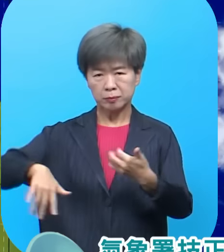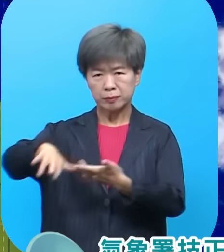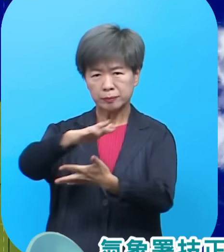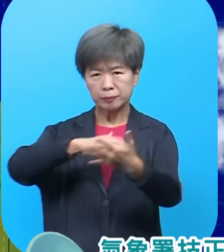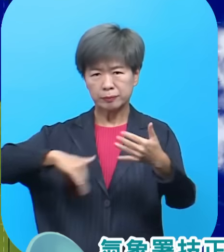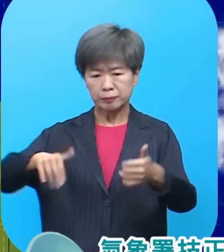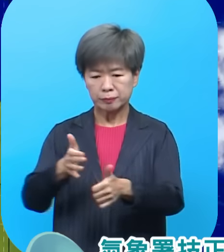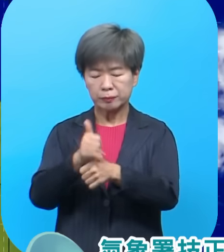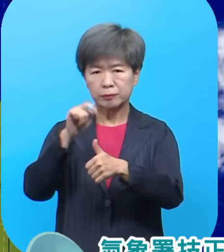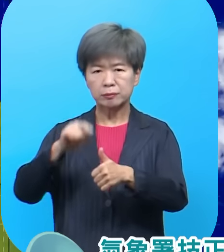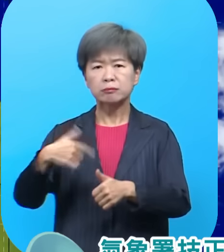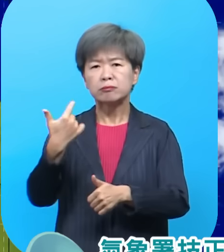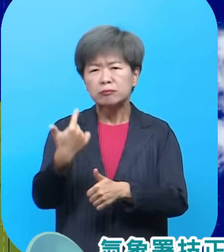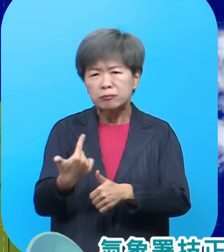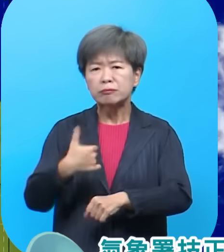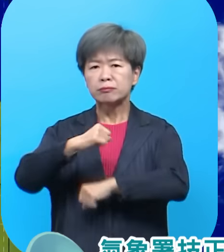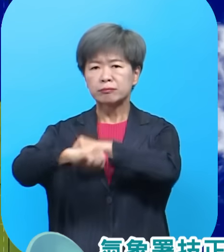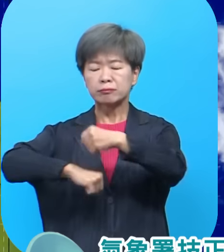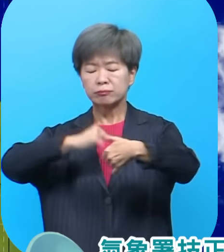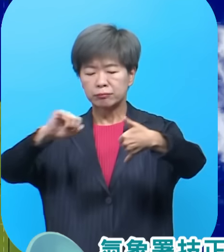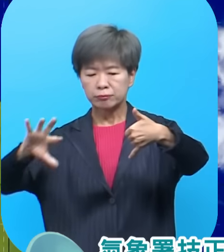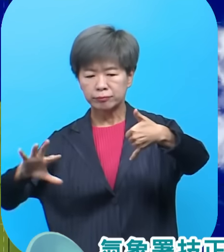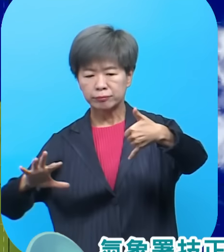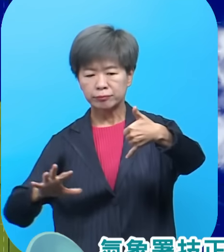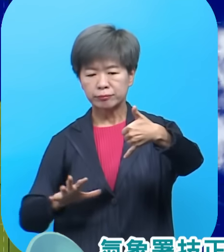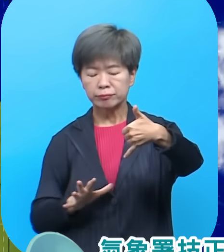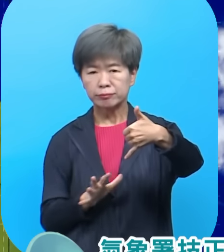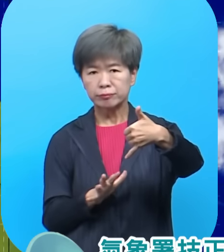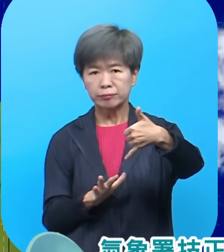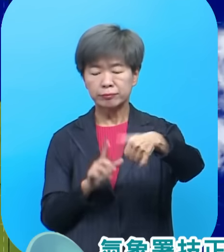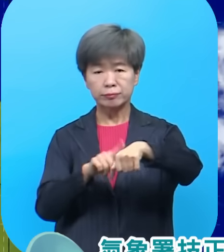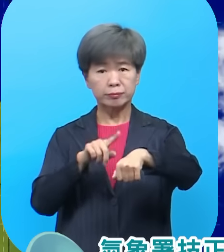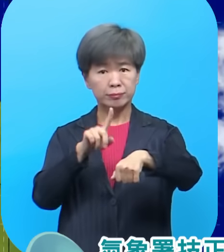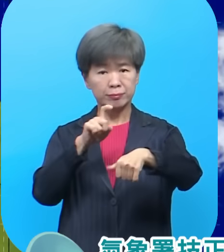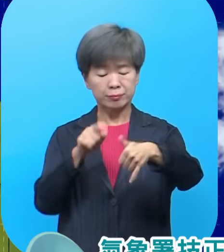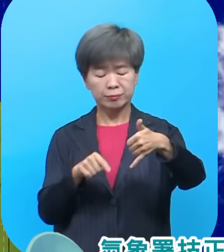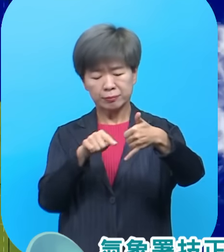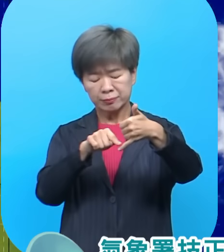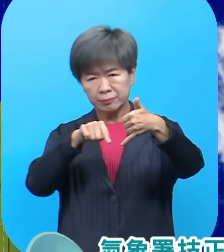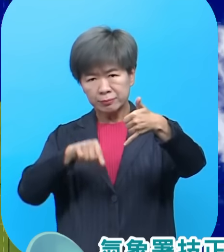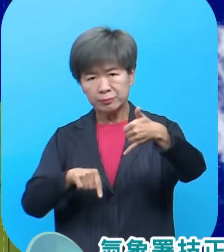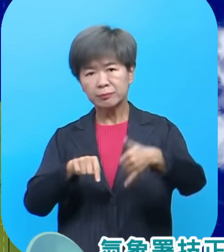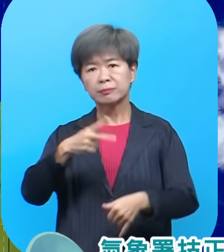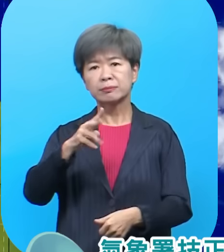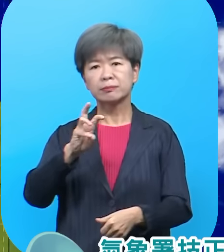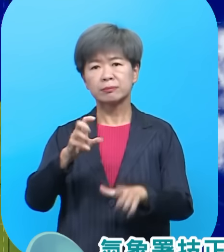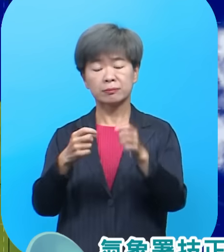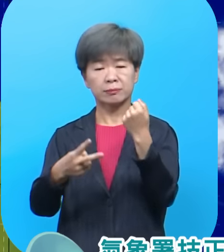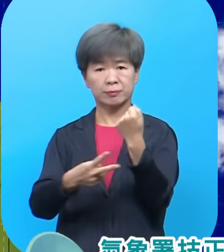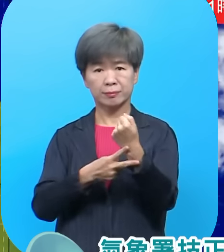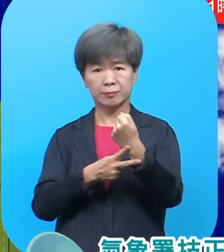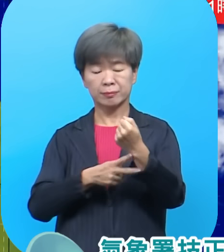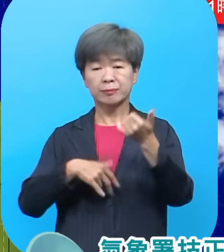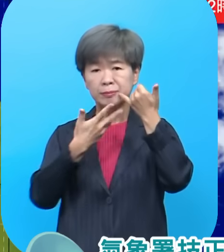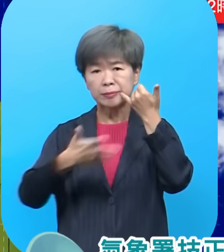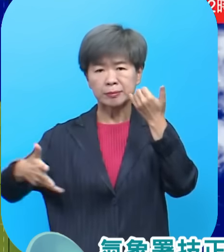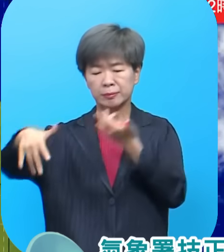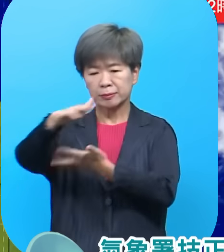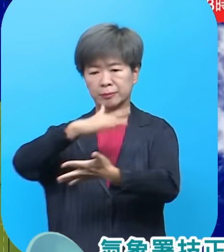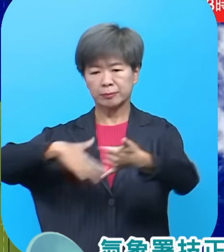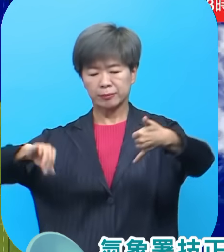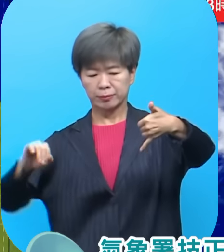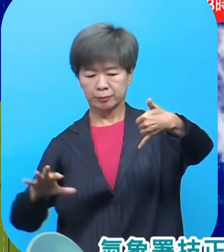风运动都很缓慢，目前中心在十一点的时候来到鄂伦比南南西方大概230公里的海面上，预估未来还是会以